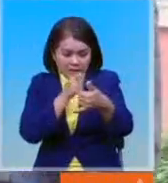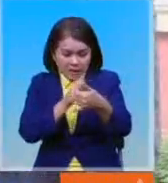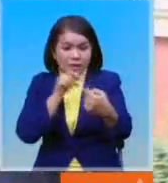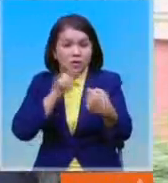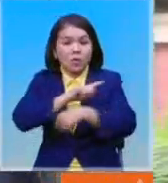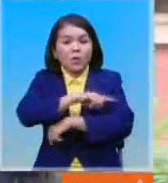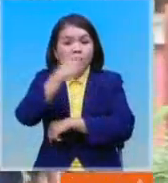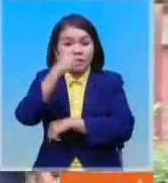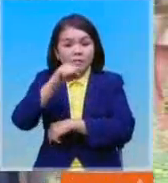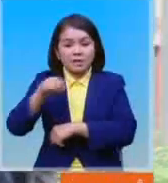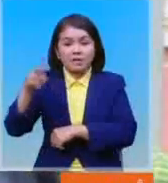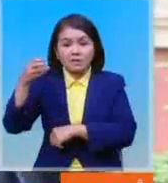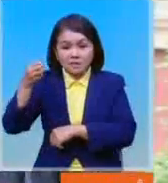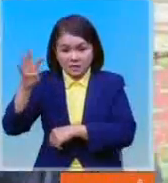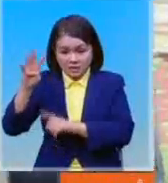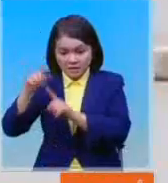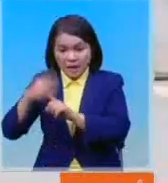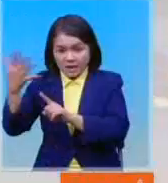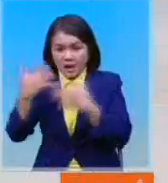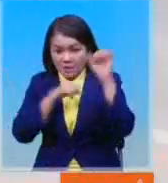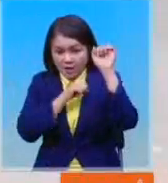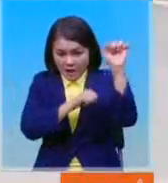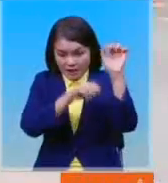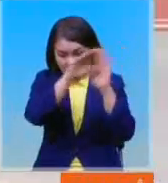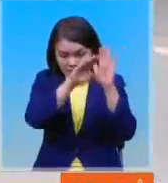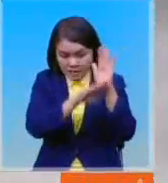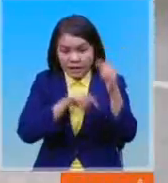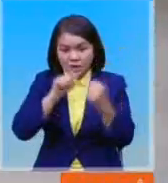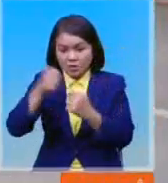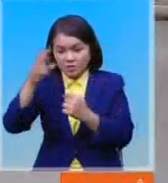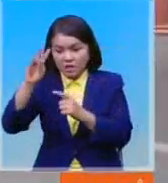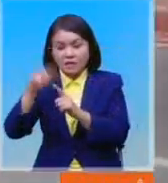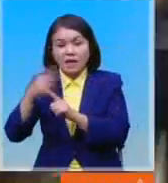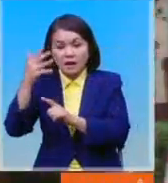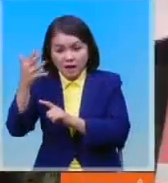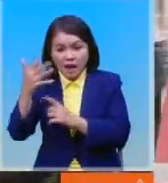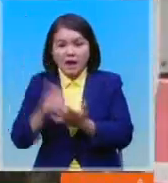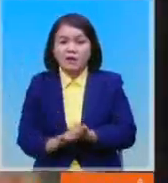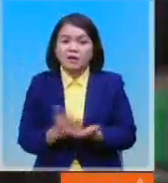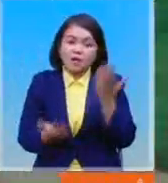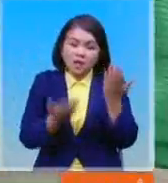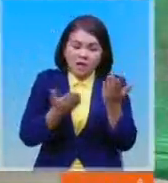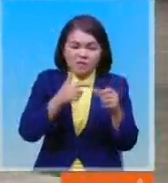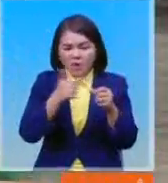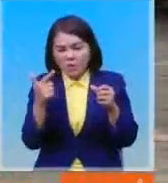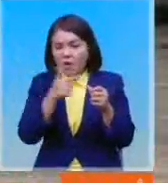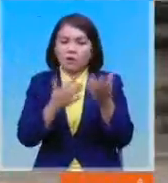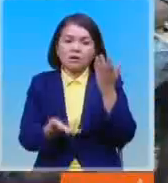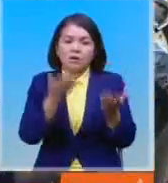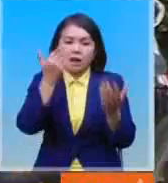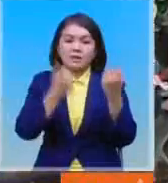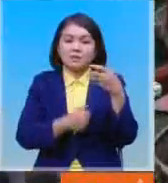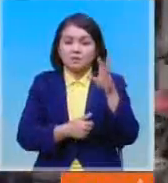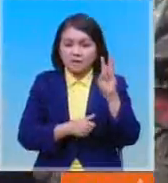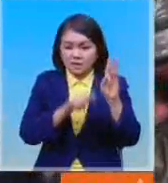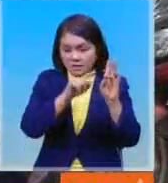10ถึง14พฤษภาคมประกาศผลยืนยันสิทธิ์ในวันที่17พฤษภาคมครับสละสิทธิ์ได้นะครับระหว่างวันที่17ถึง18พฤษภ